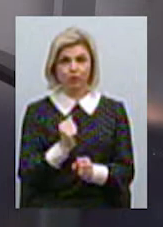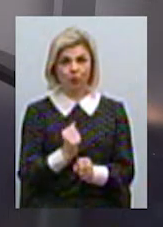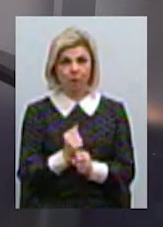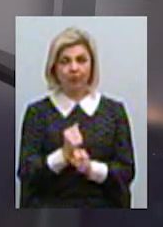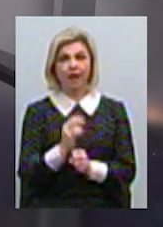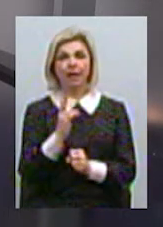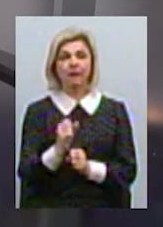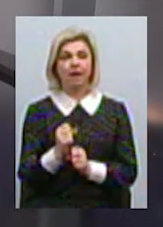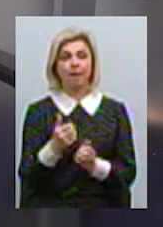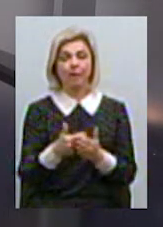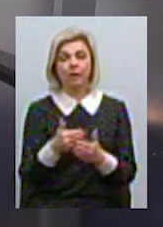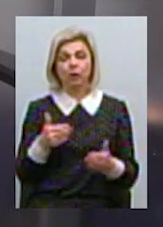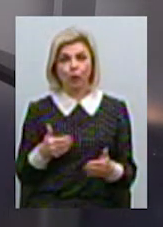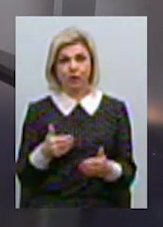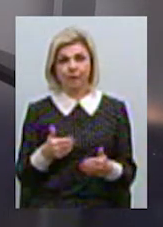напередодні